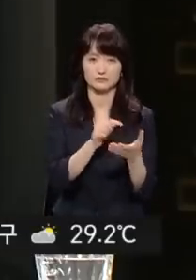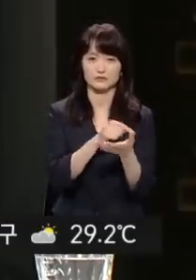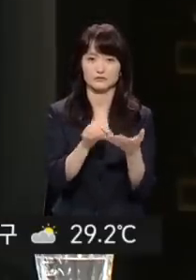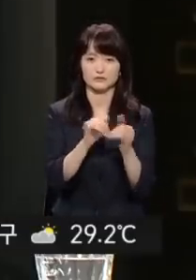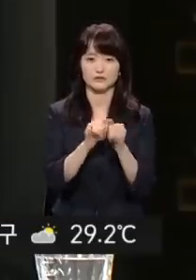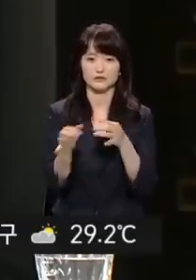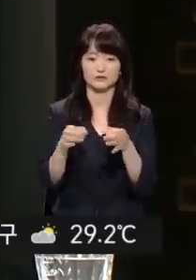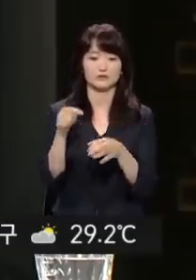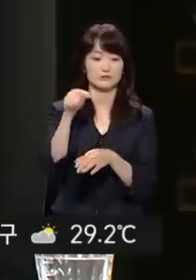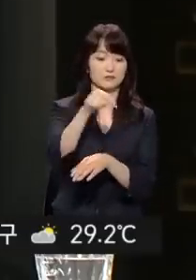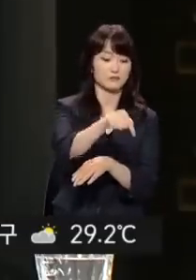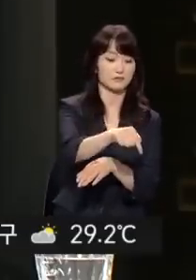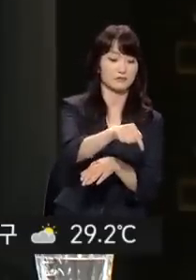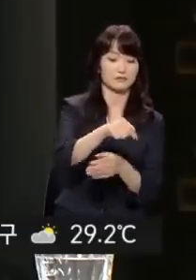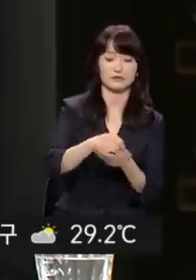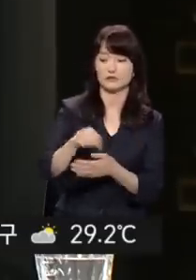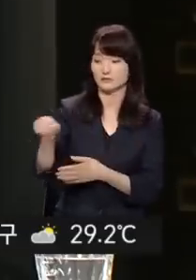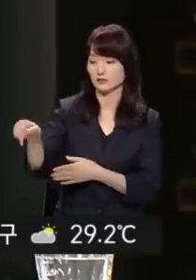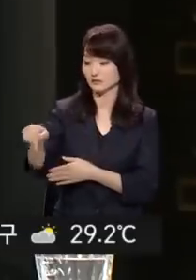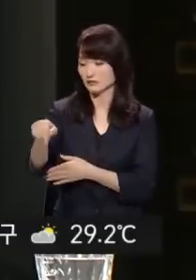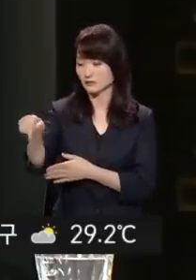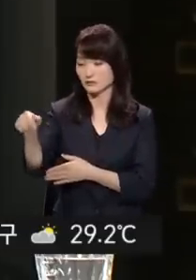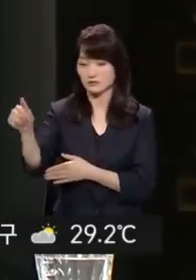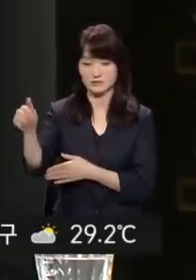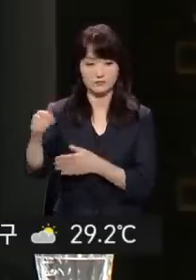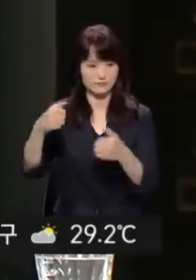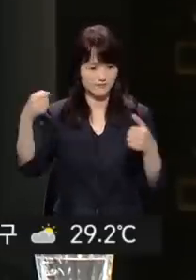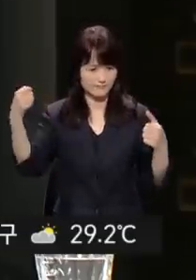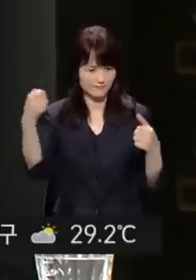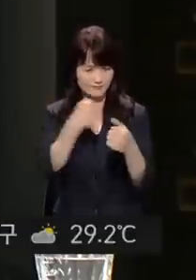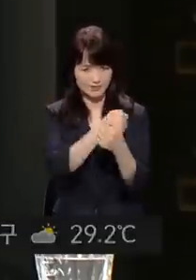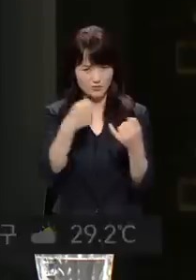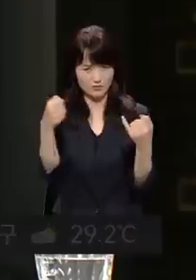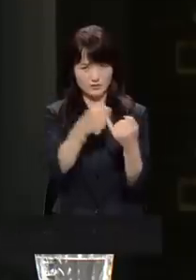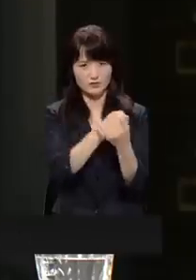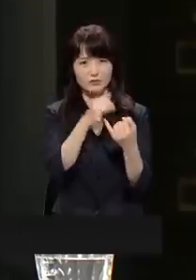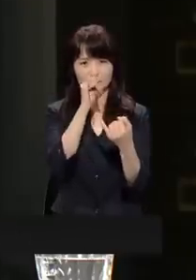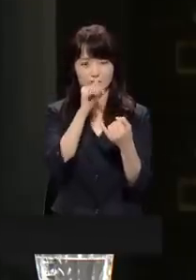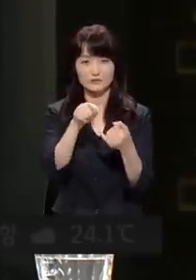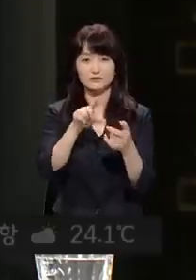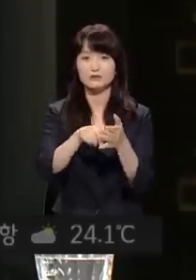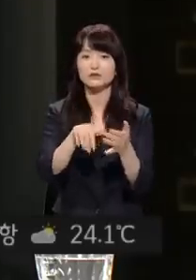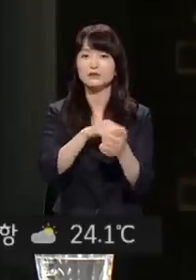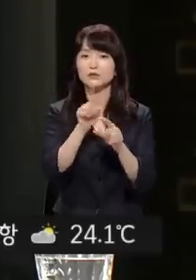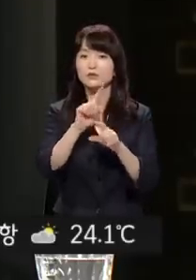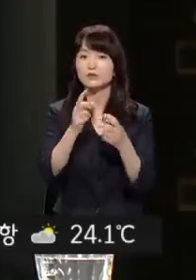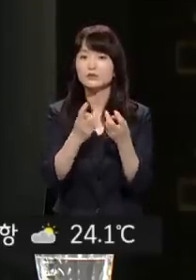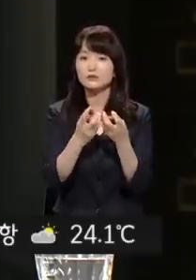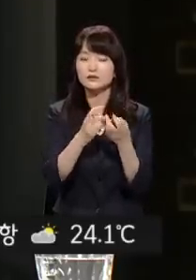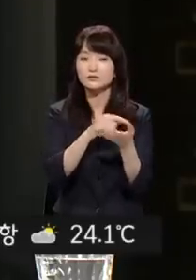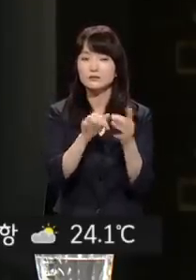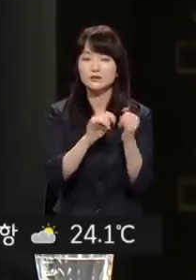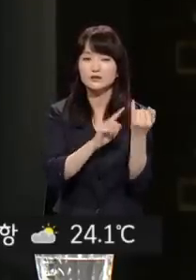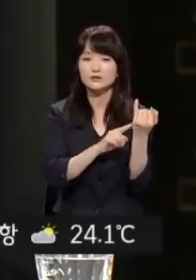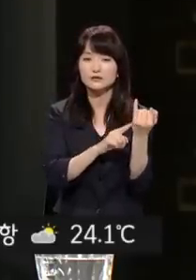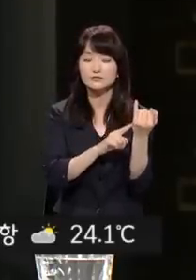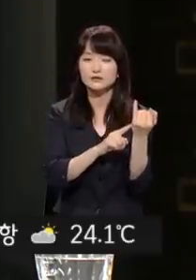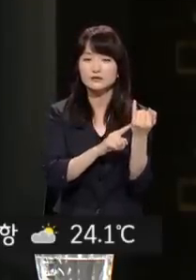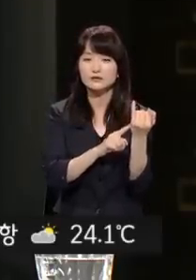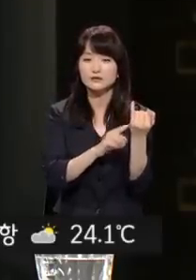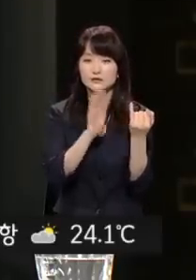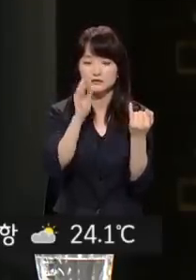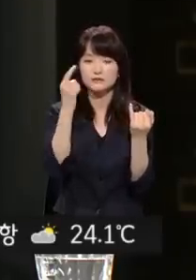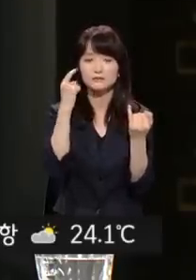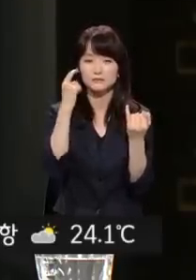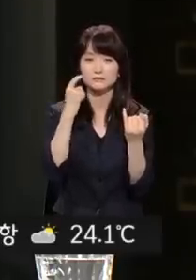또 가해자 무리와 시비가 붙어서 폭행을 당했다고 주장을 하고 있는데요 당시 상황 어땠는지 피해자 피해자